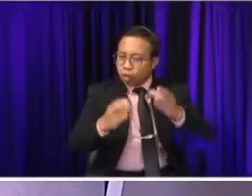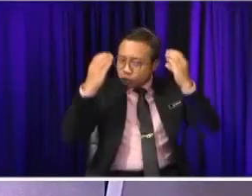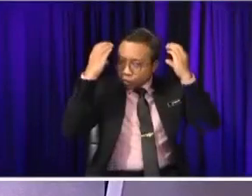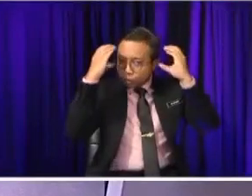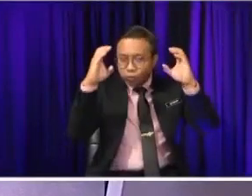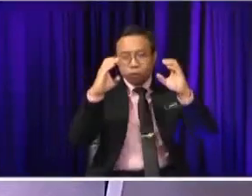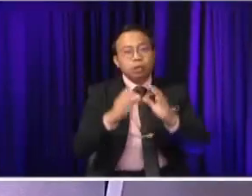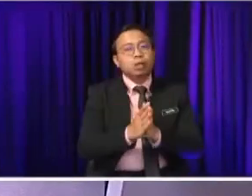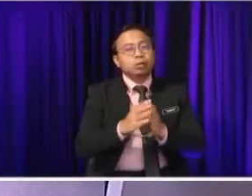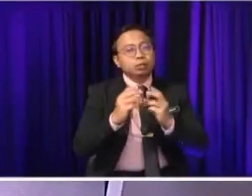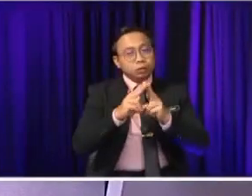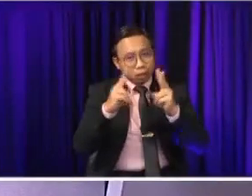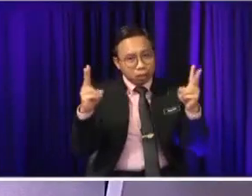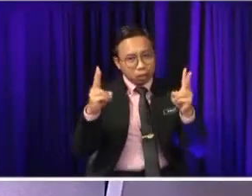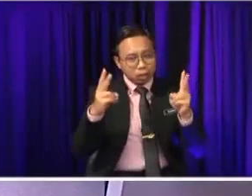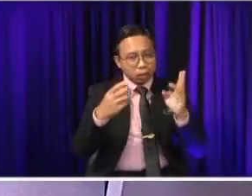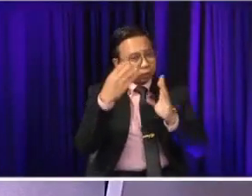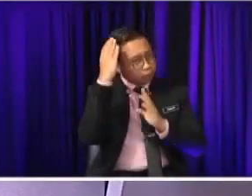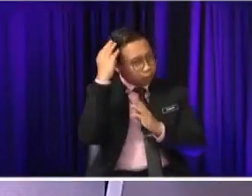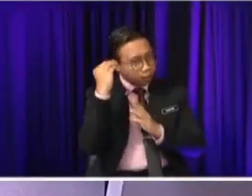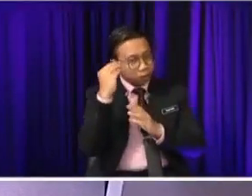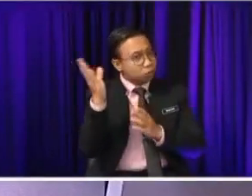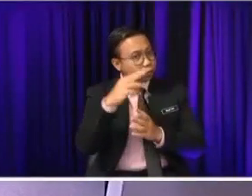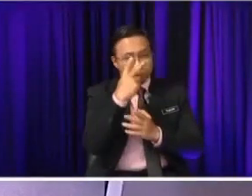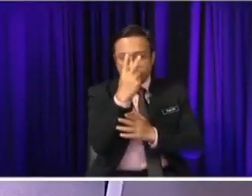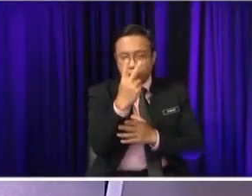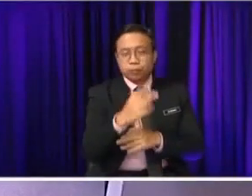cukup berpengalaman Siapakah beliau